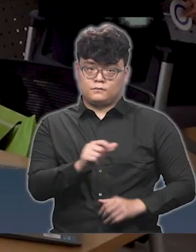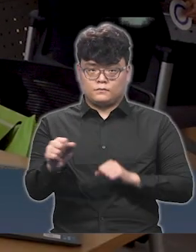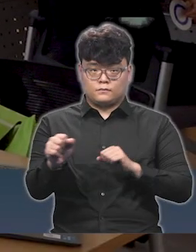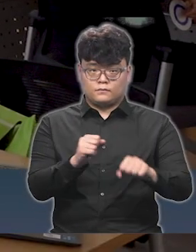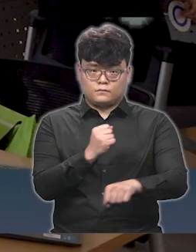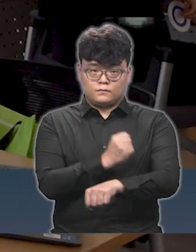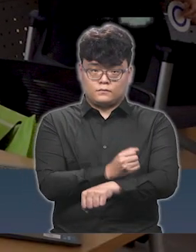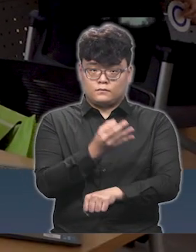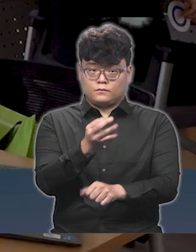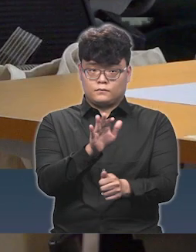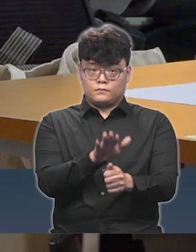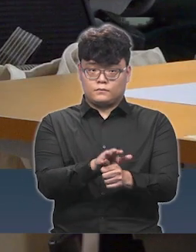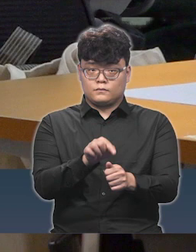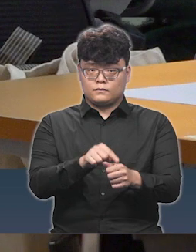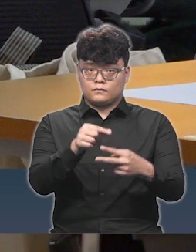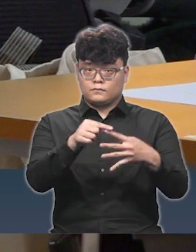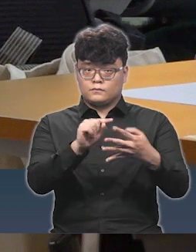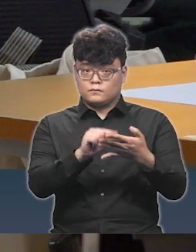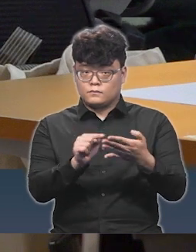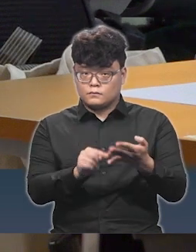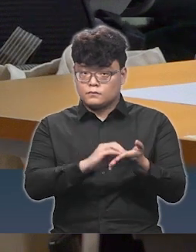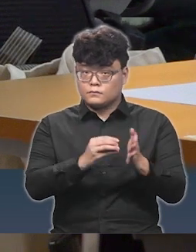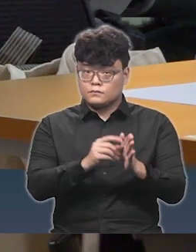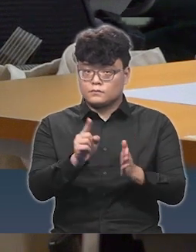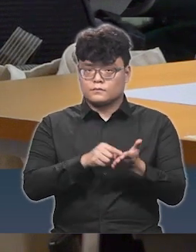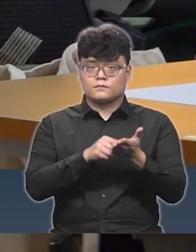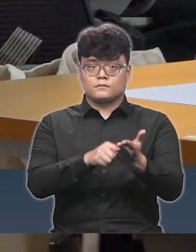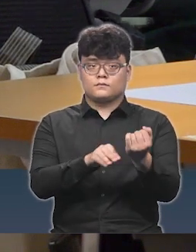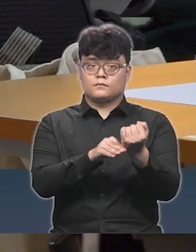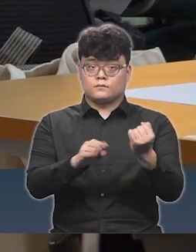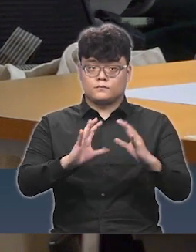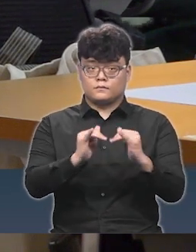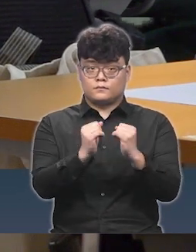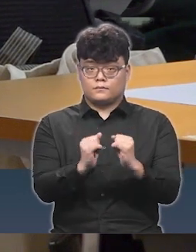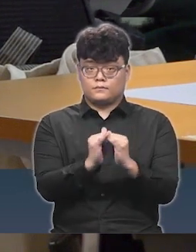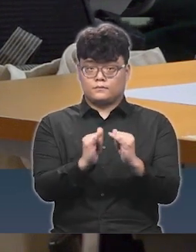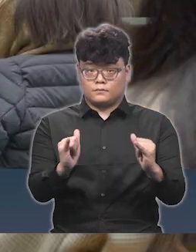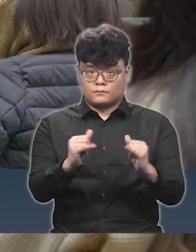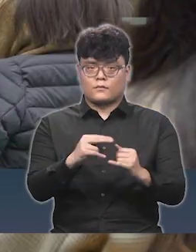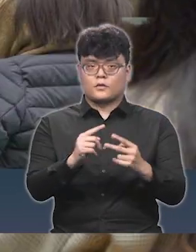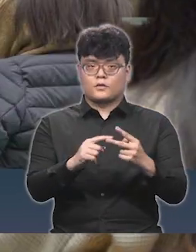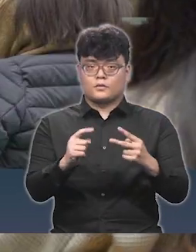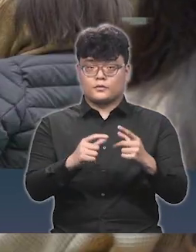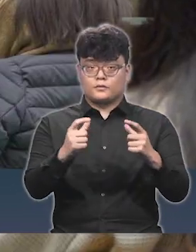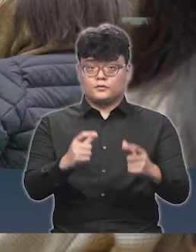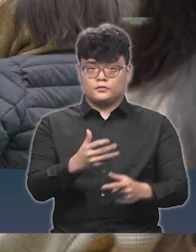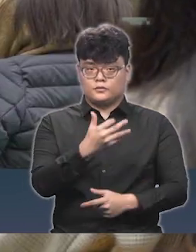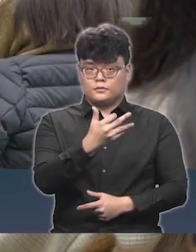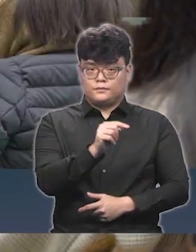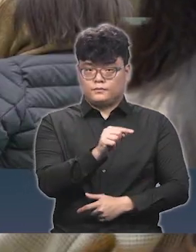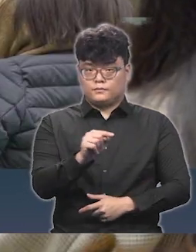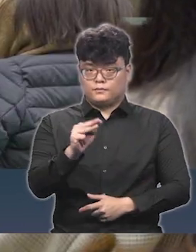자격 취득 활동비 지원 대상은 신청일 기준 주민등록상 주소지가 동대문구인구직